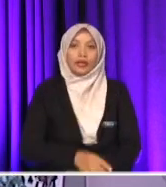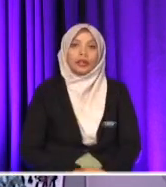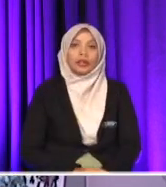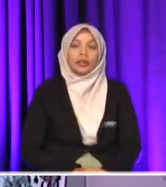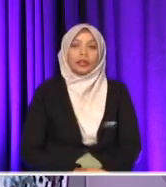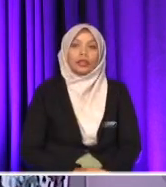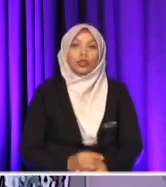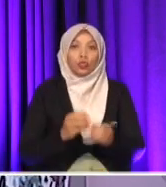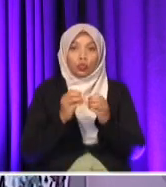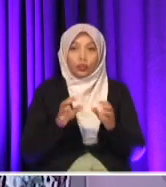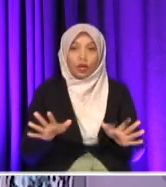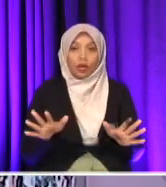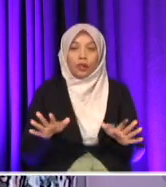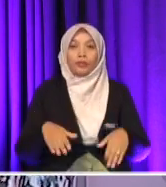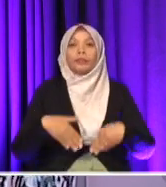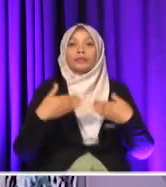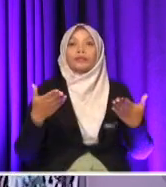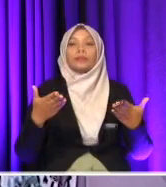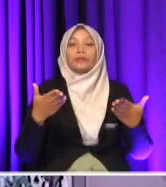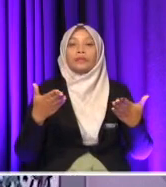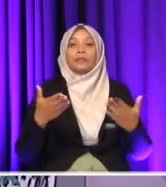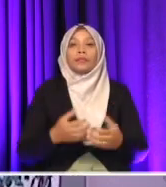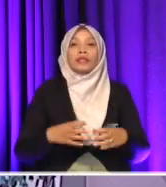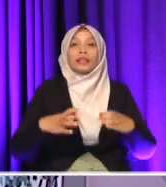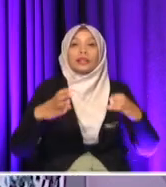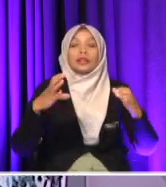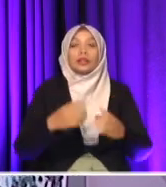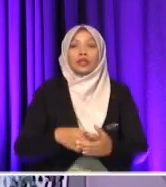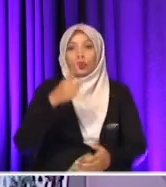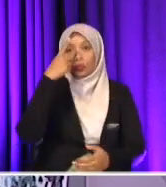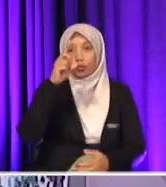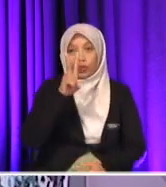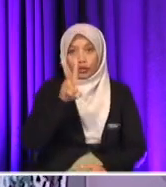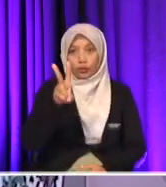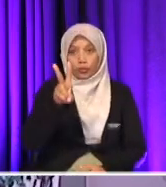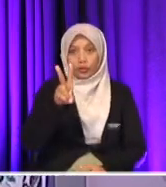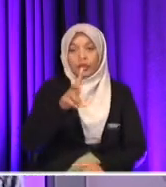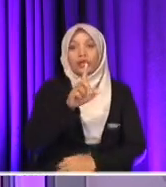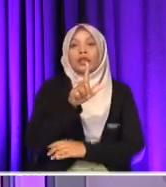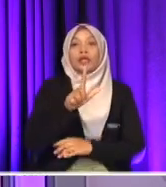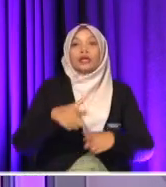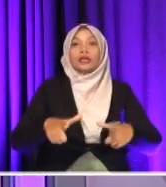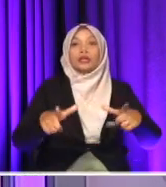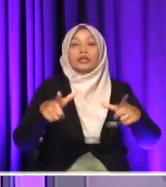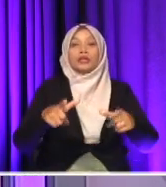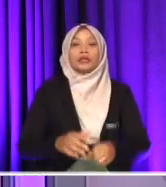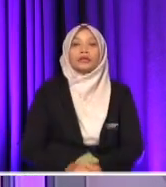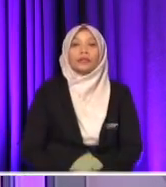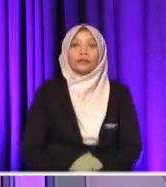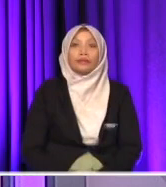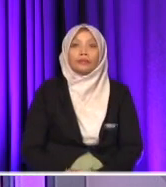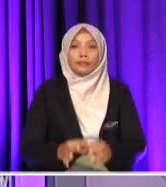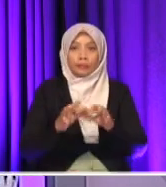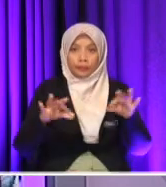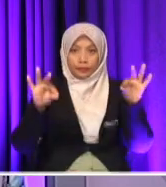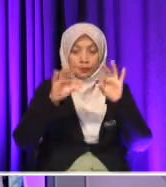menyelesaikan masalah untuk liter siri dan selari. Saya kata untuk kedua-dua liter ni apply balik semula hukum yang kita